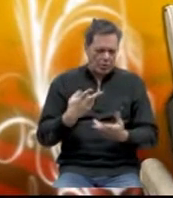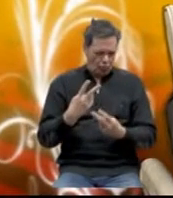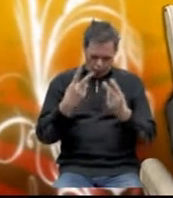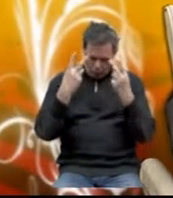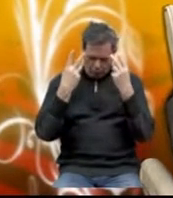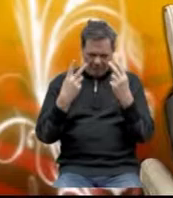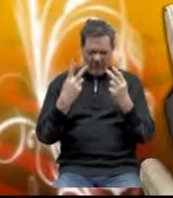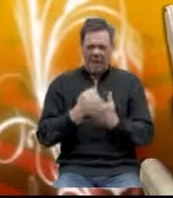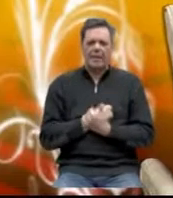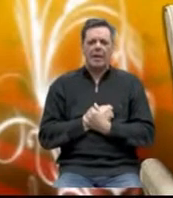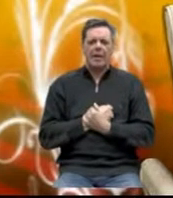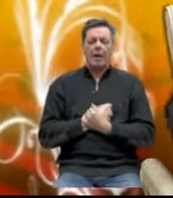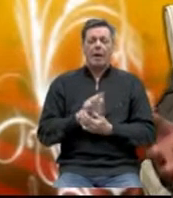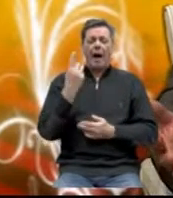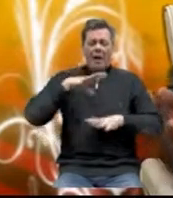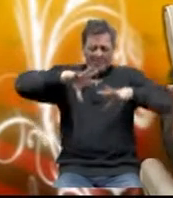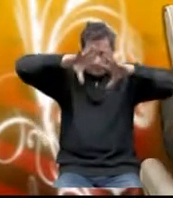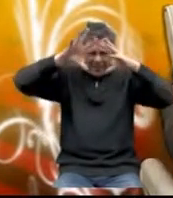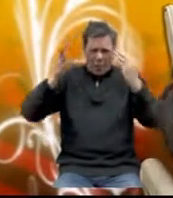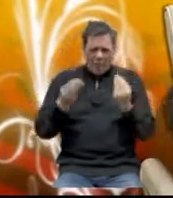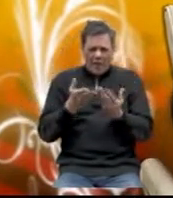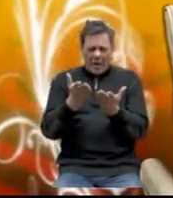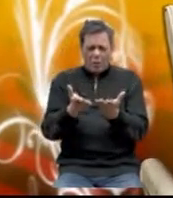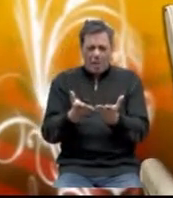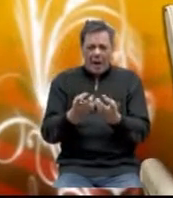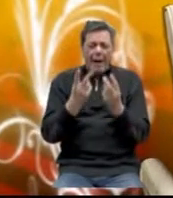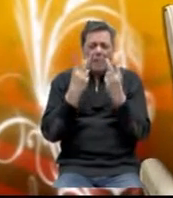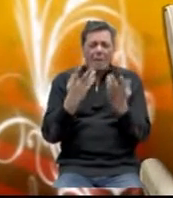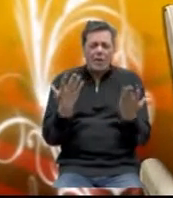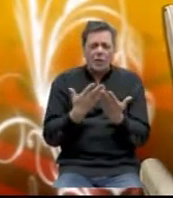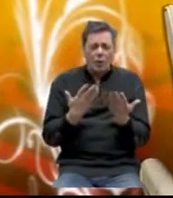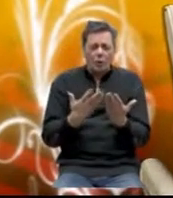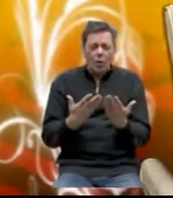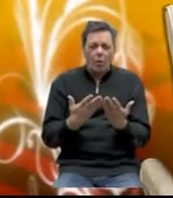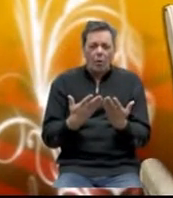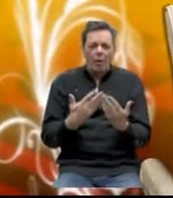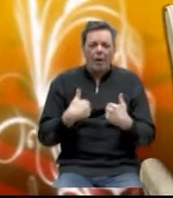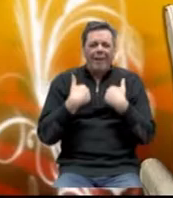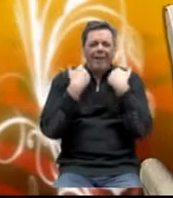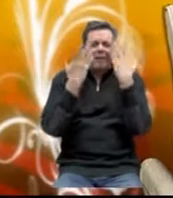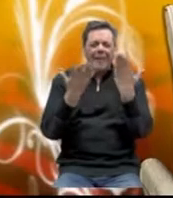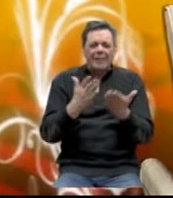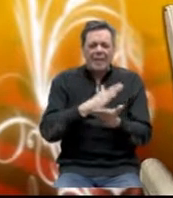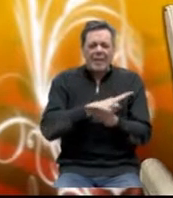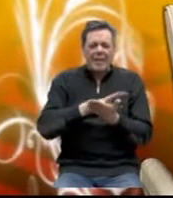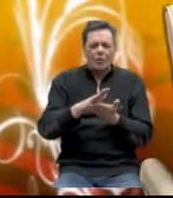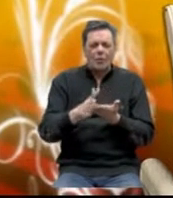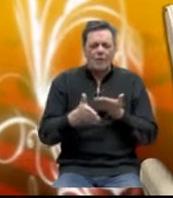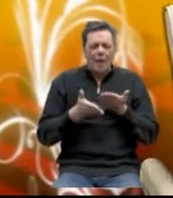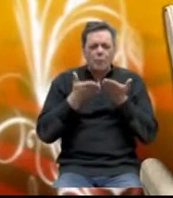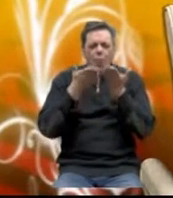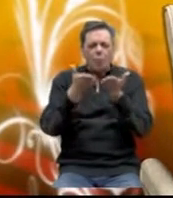izuzetno vrijedni. Ali od svega toga skupa najvažnije je zapravo dati jednostavne upute